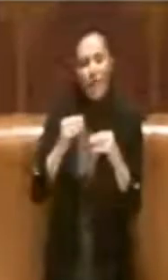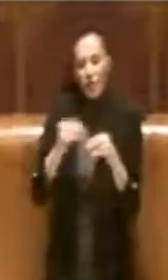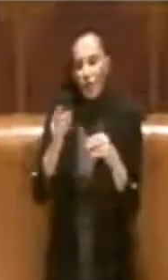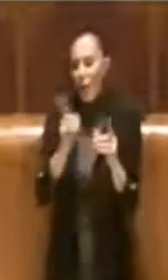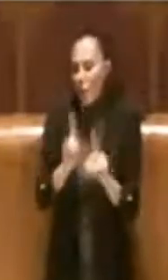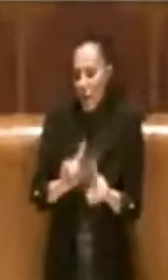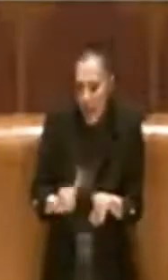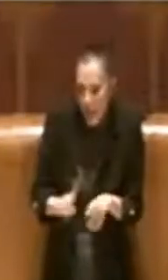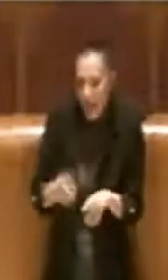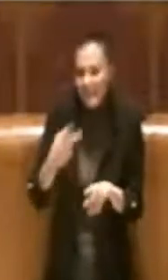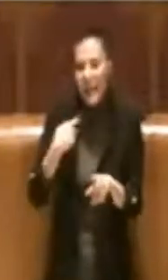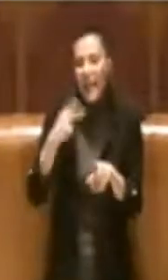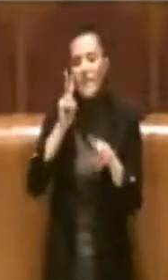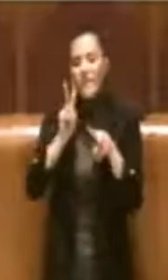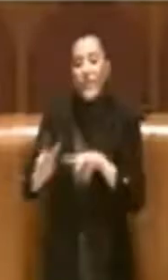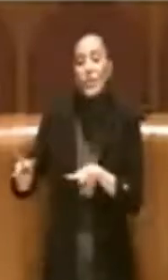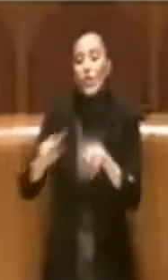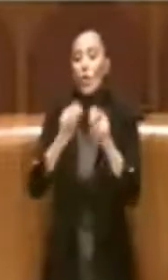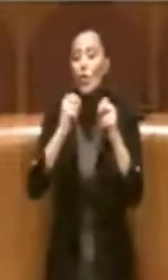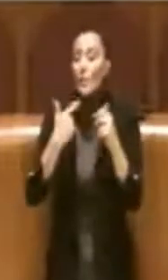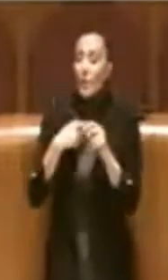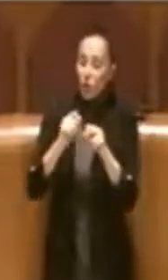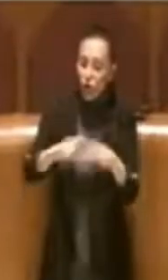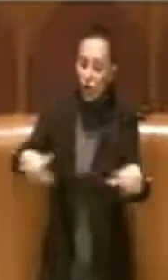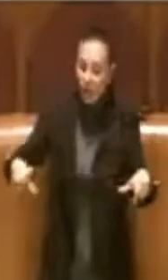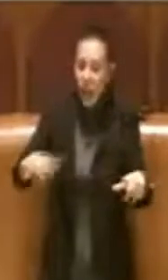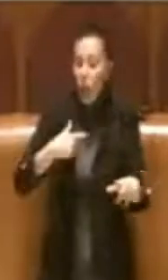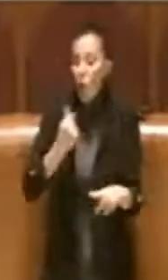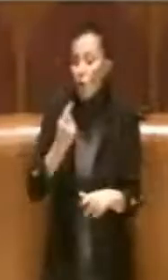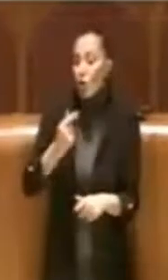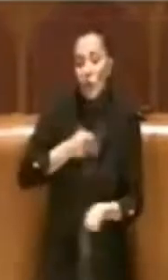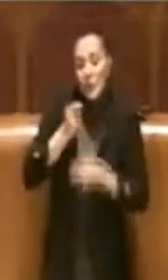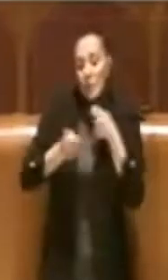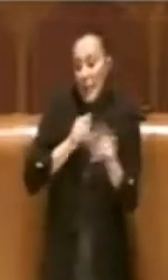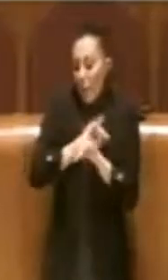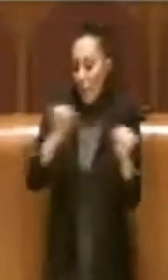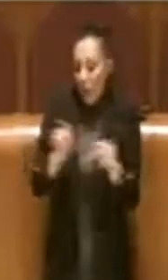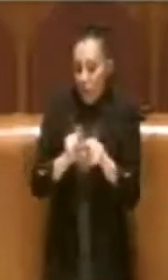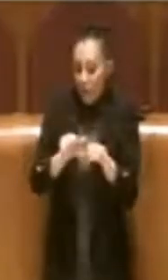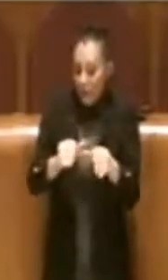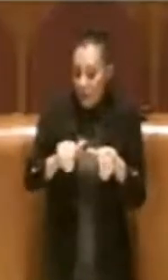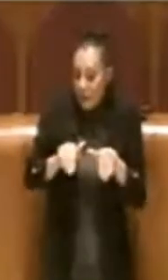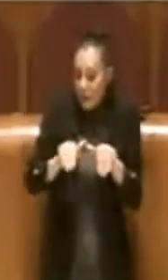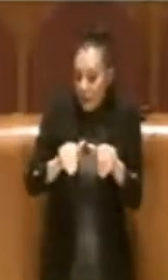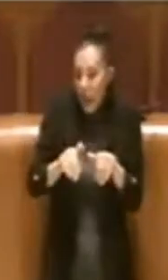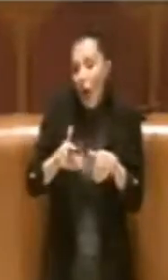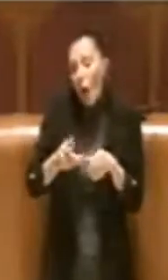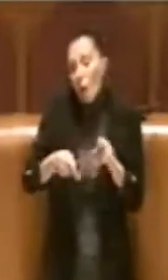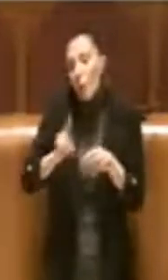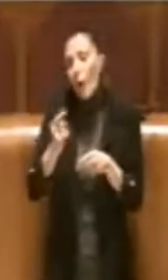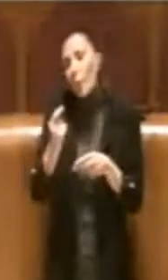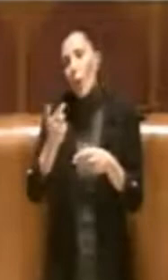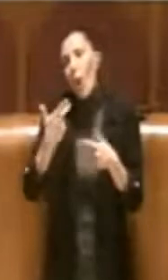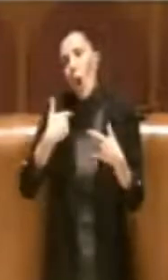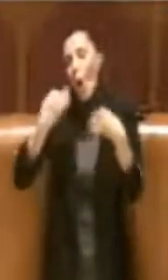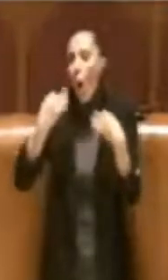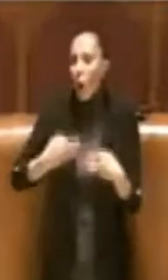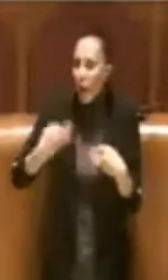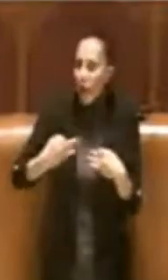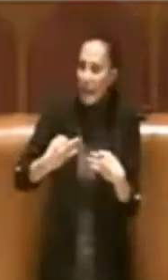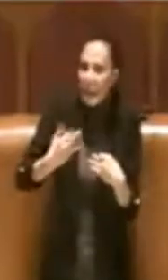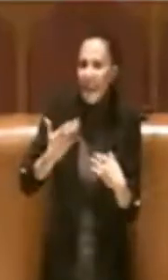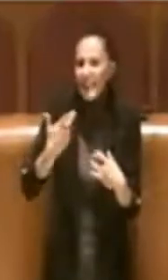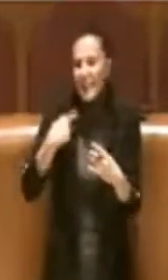abbiamo una visione della città, che non spendiamo i soldi, quantomeno mi sarei aspettato un pochino più di correttezza anche dal punto di